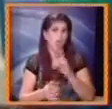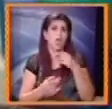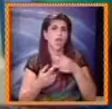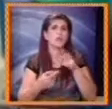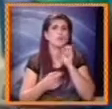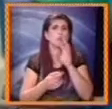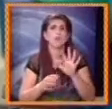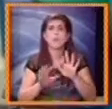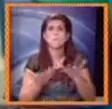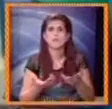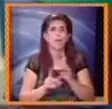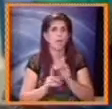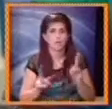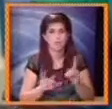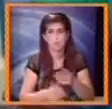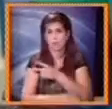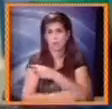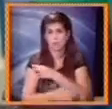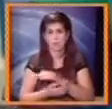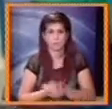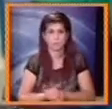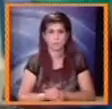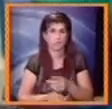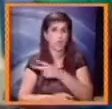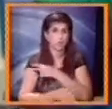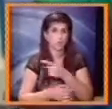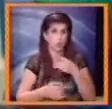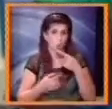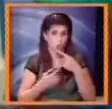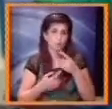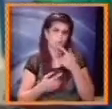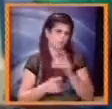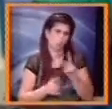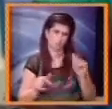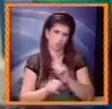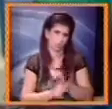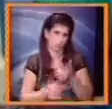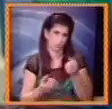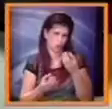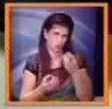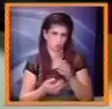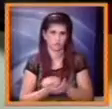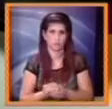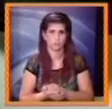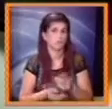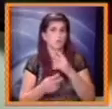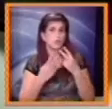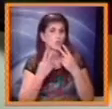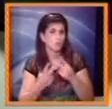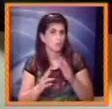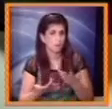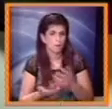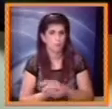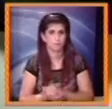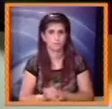התלונן על העניין הזה במחש. במשטרה בגדול מכחישים את הסיפור הזה. מה הם אומרים בתגובה?